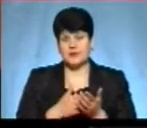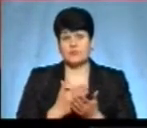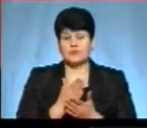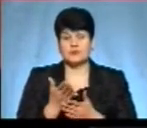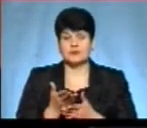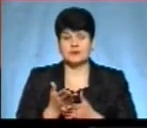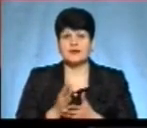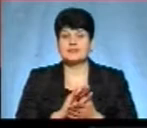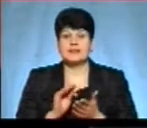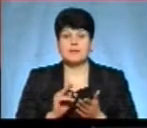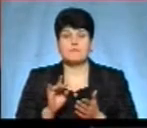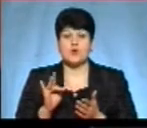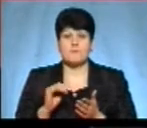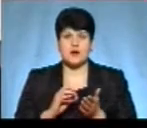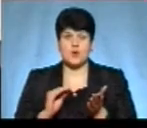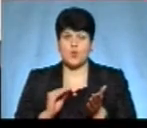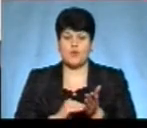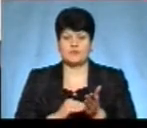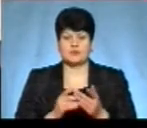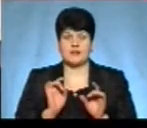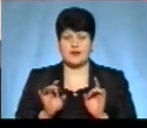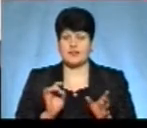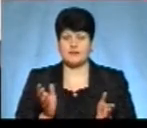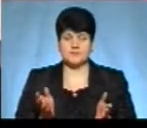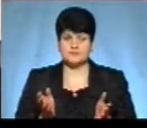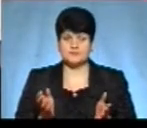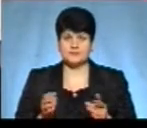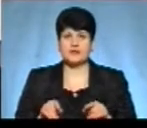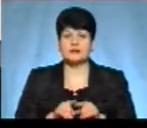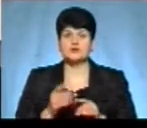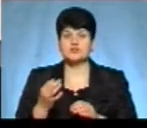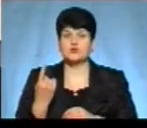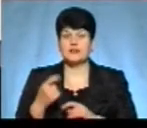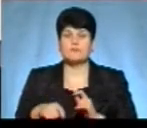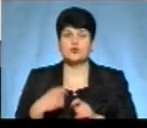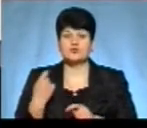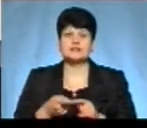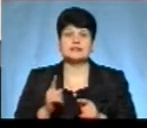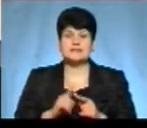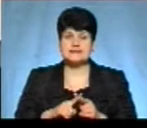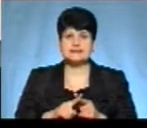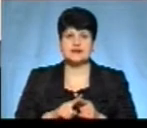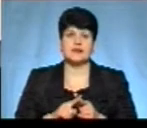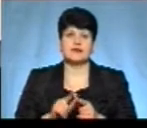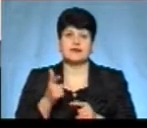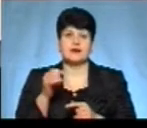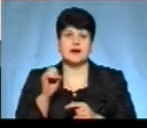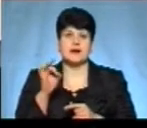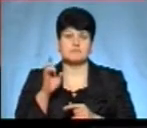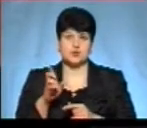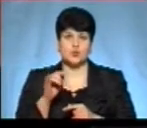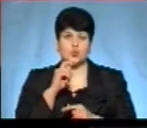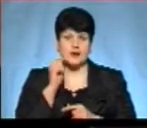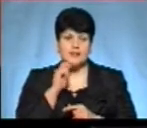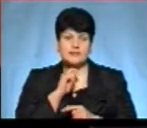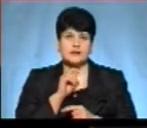тобто не промаркована ця інформація як реклама. Також ще одне порушення – це імітація державного гербу України на білбордах. Так? Ми бачили